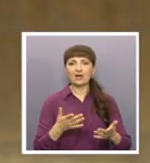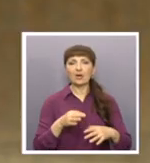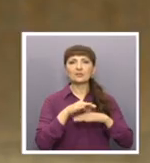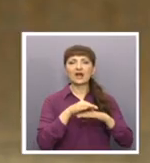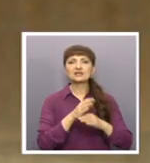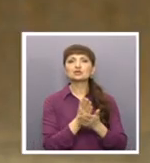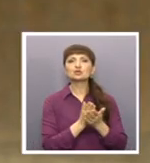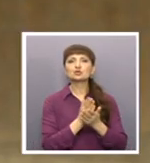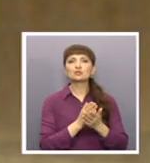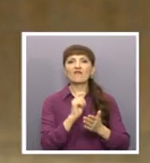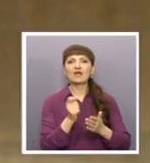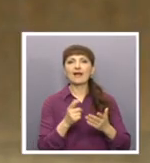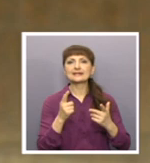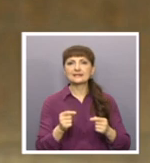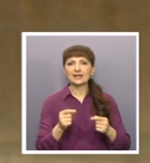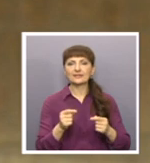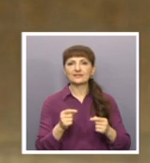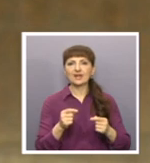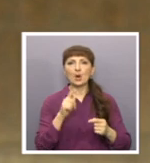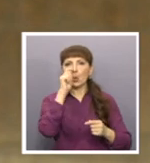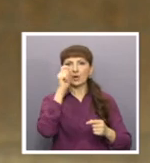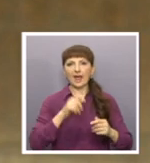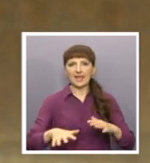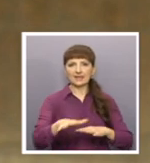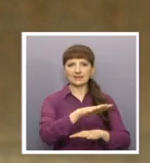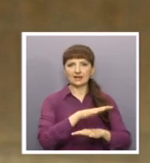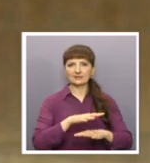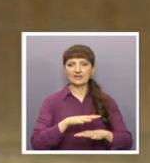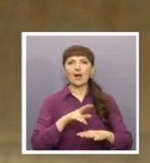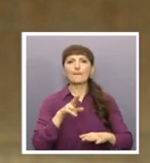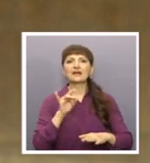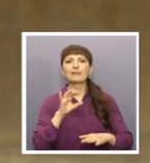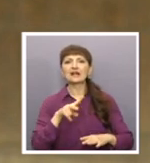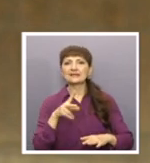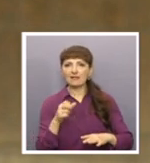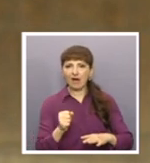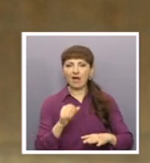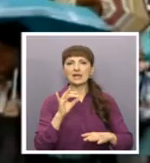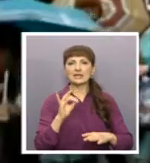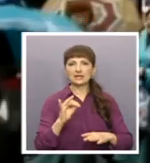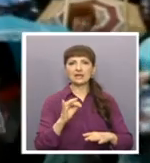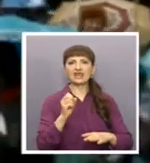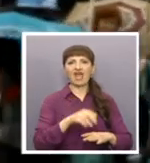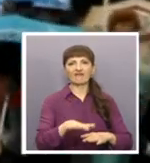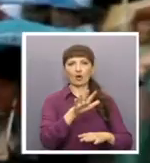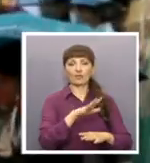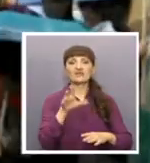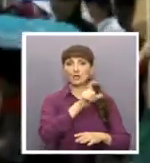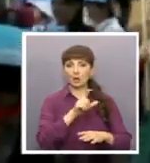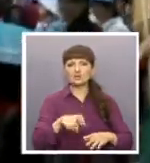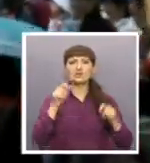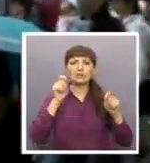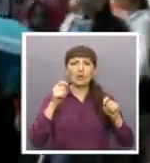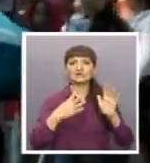проходил службу, проходил всю войну Украину, Прибалтику и Европу. Все эти люди в